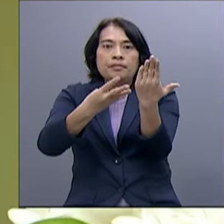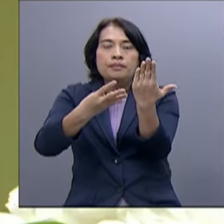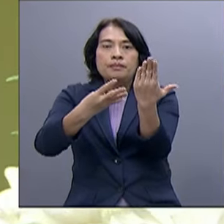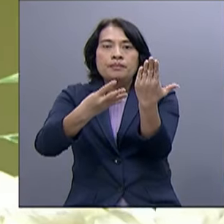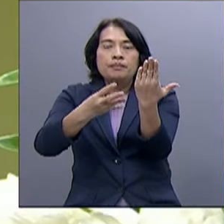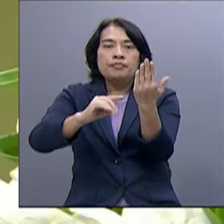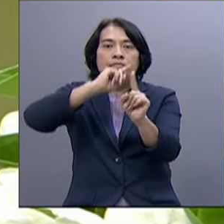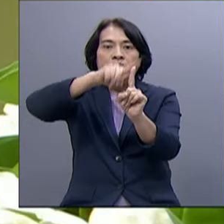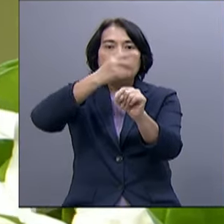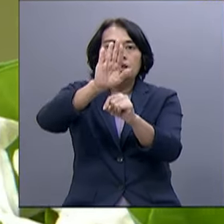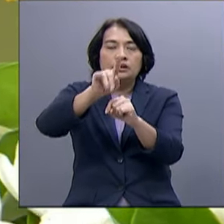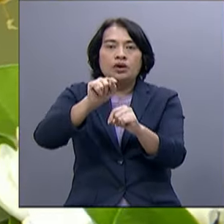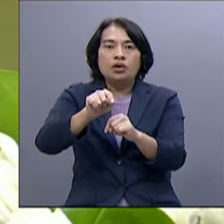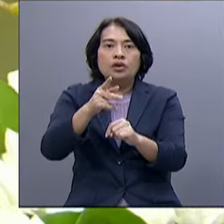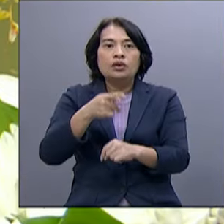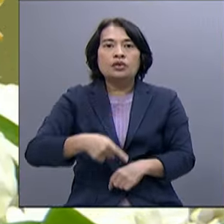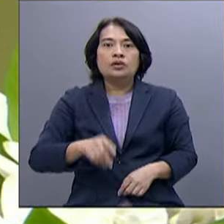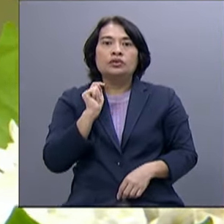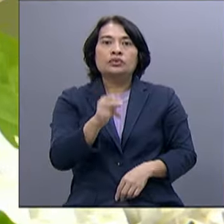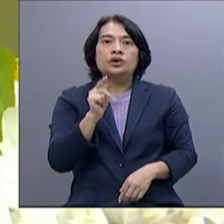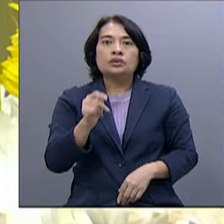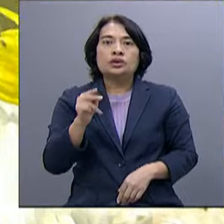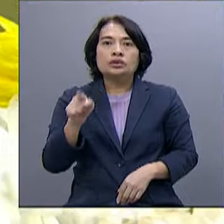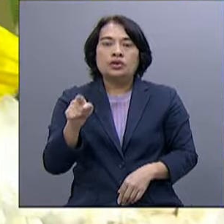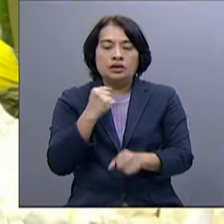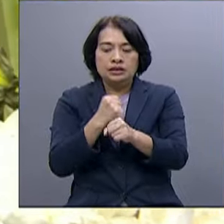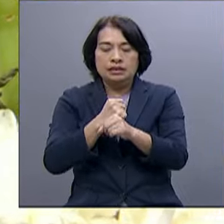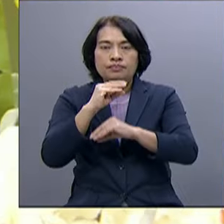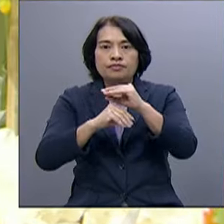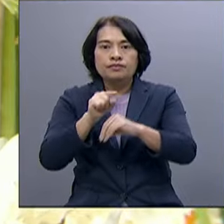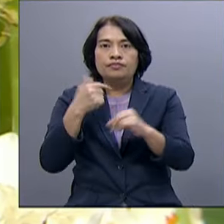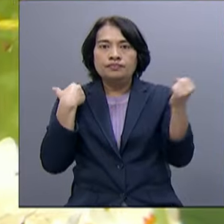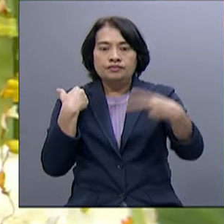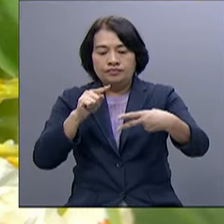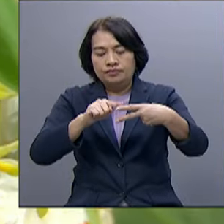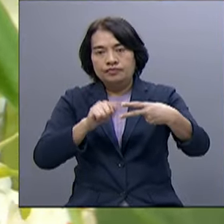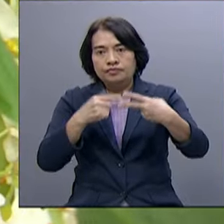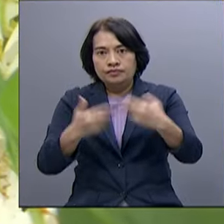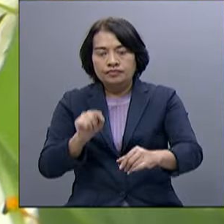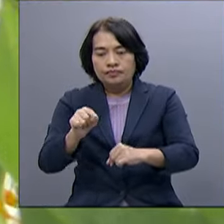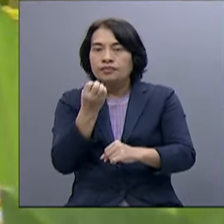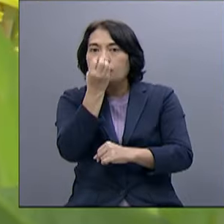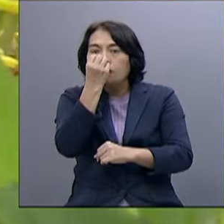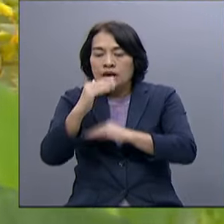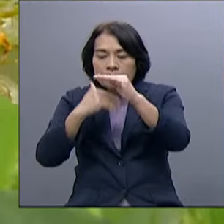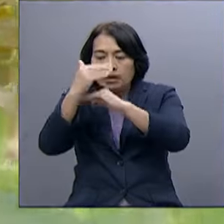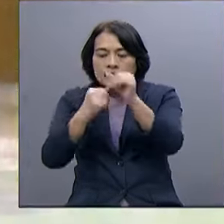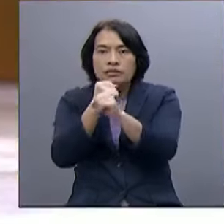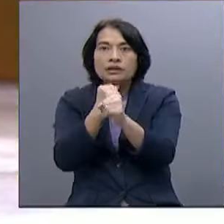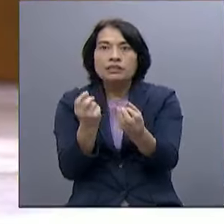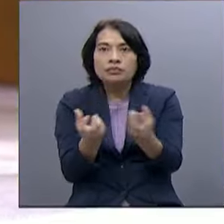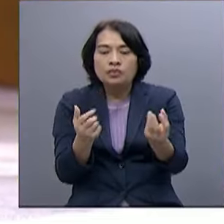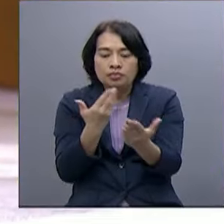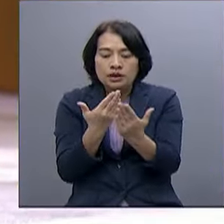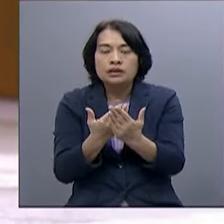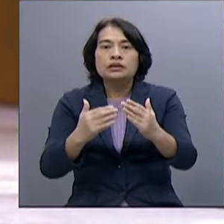างท้องถิ่นเนี่ยก็เราได้มีการทำโครงการ2อย่างก็คือ1เนี่ยได้มีการต่อยอดนะครับเอาดอกข้าวพรรษามาทำเป็นผลิตภัณฑ์เพื่อสร้างรายได้